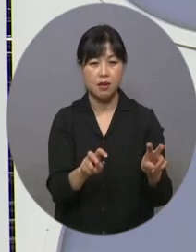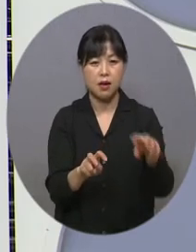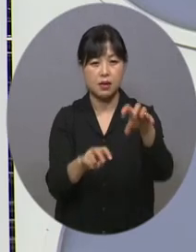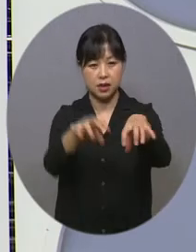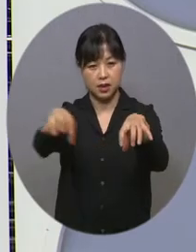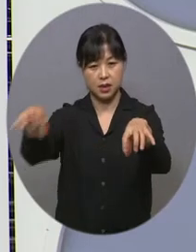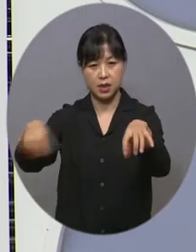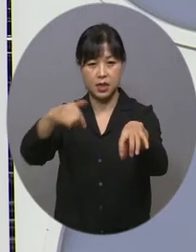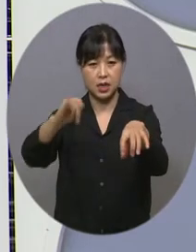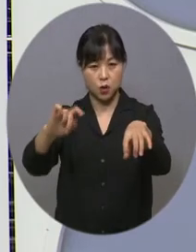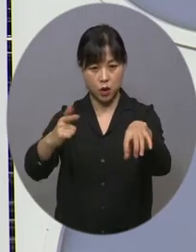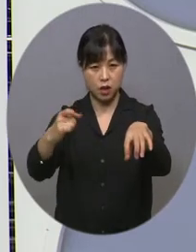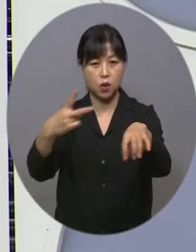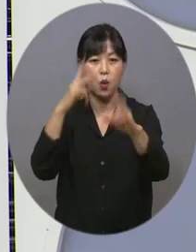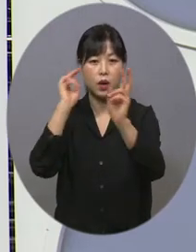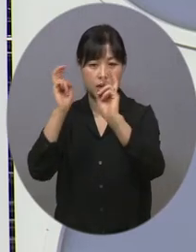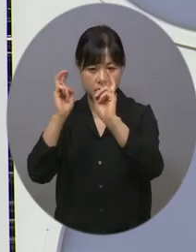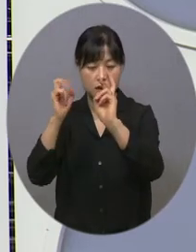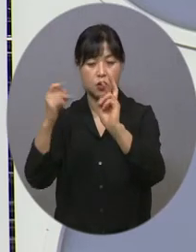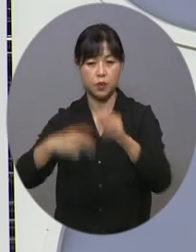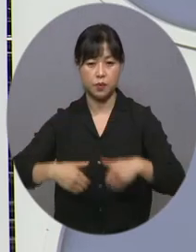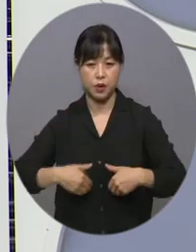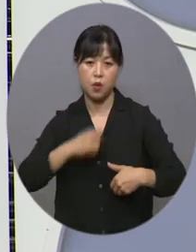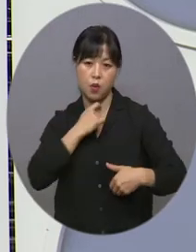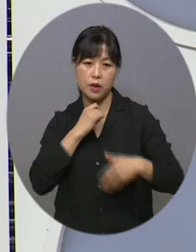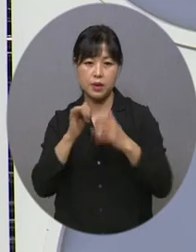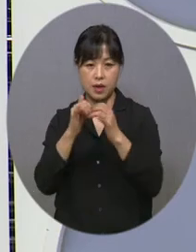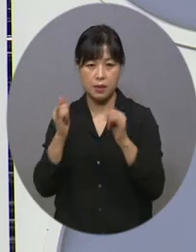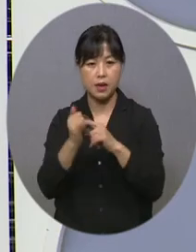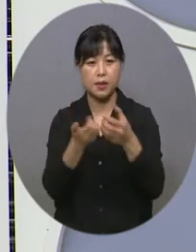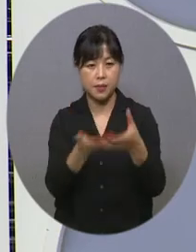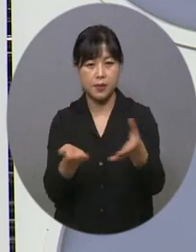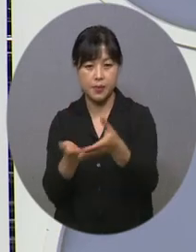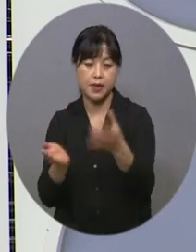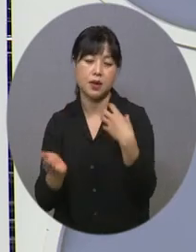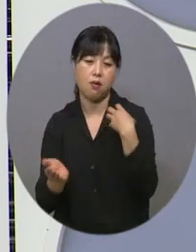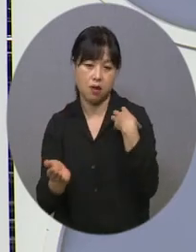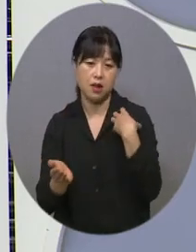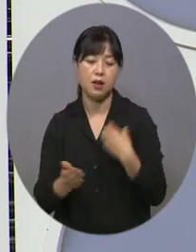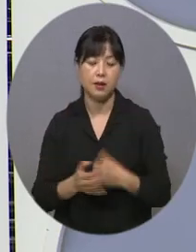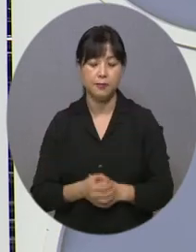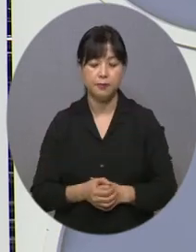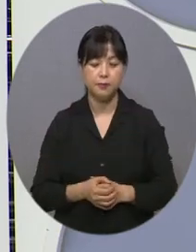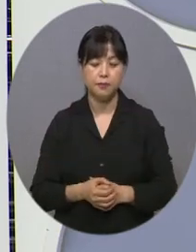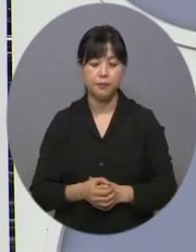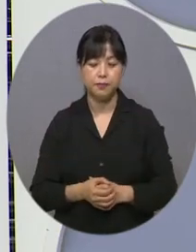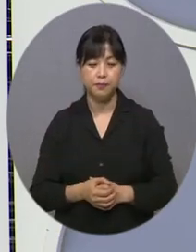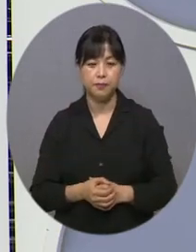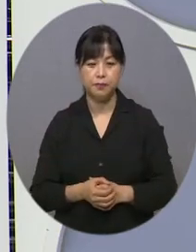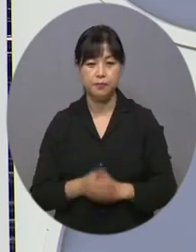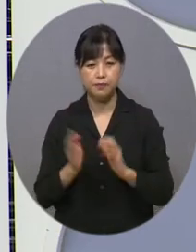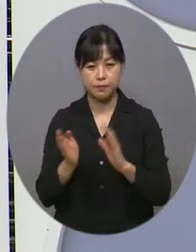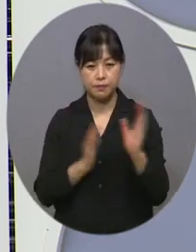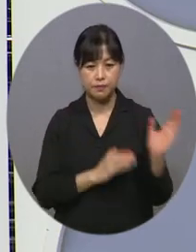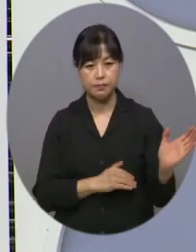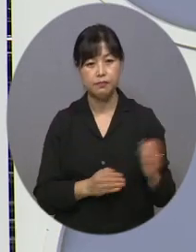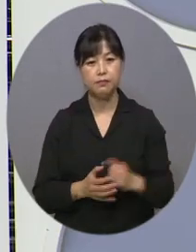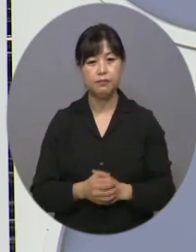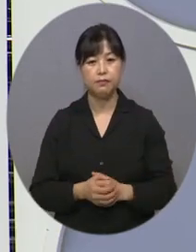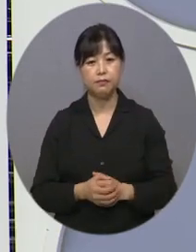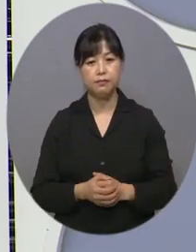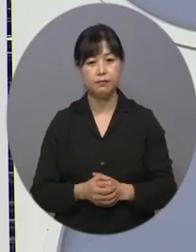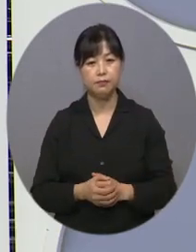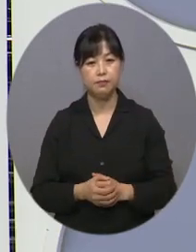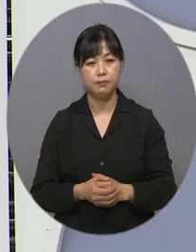기관이나 또는 기업인들이나 필요한 사람들한테 배포해 주는 역할을 또 다른 방향으로